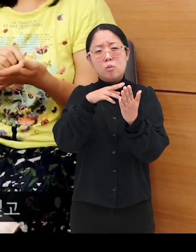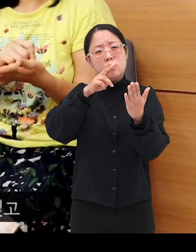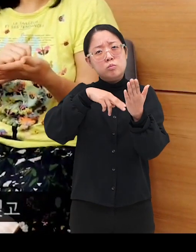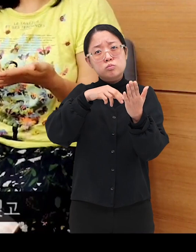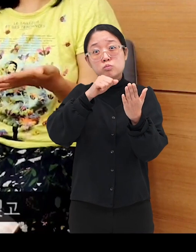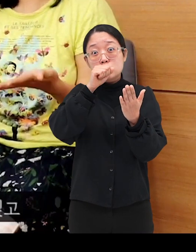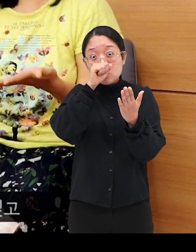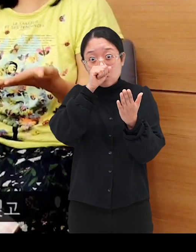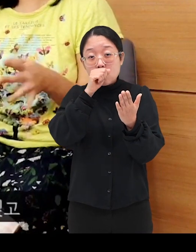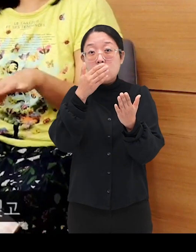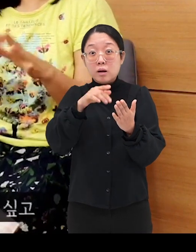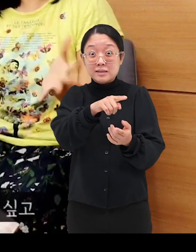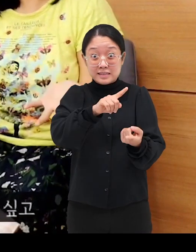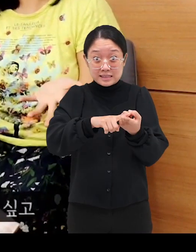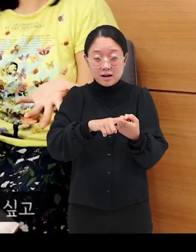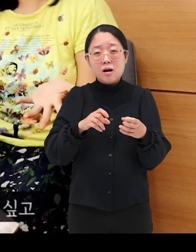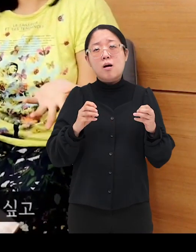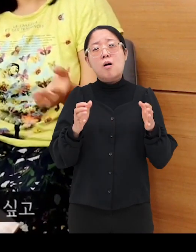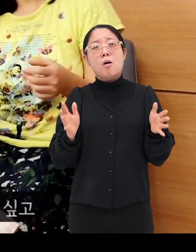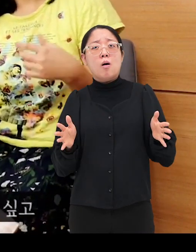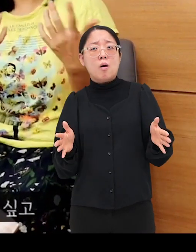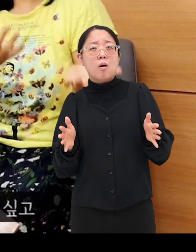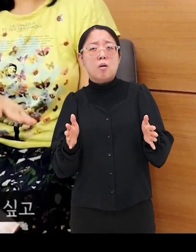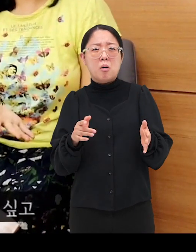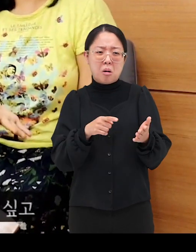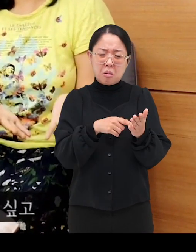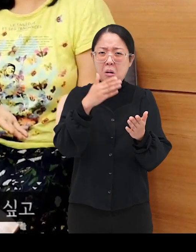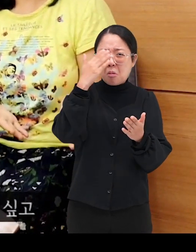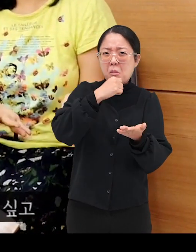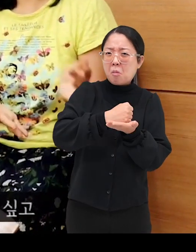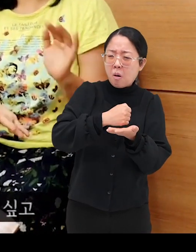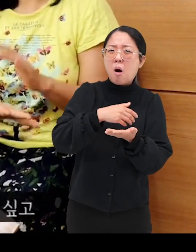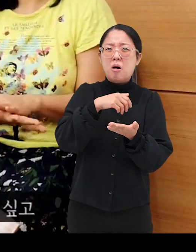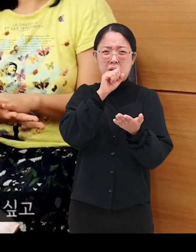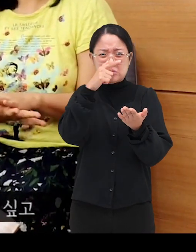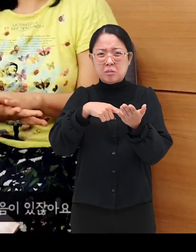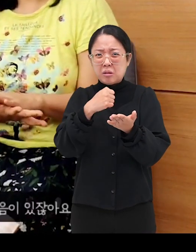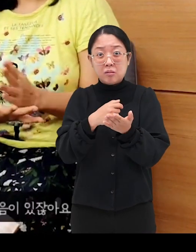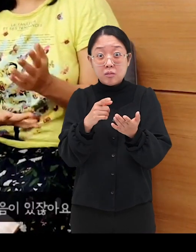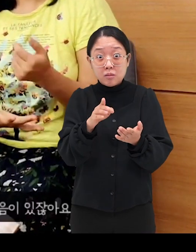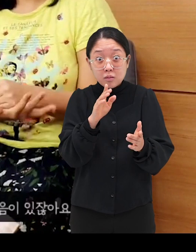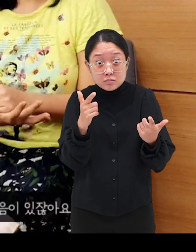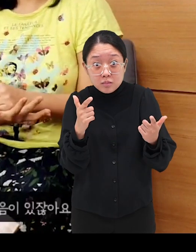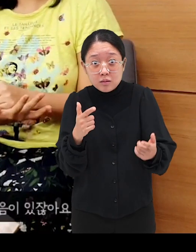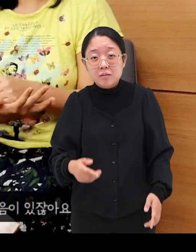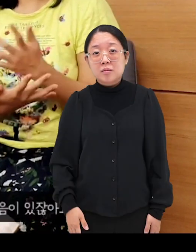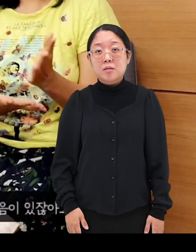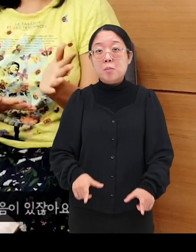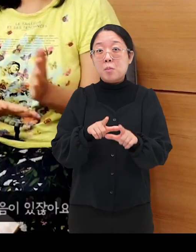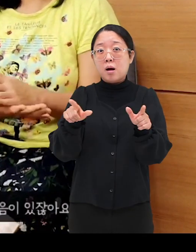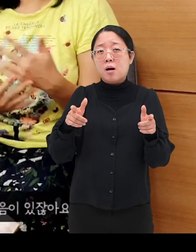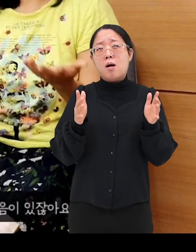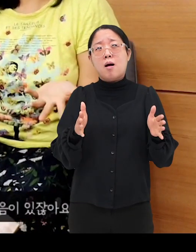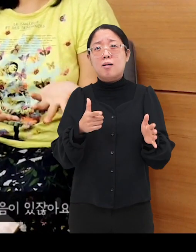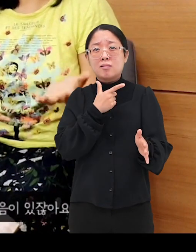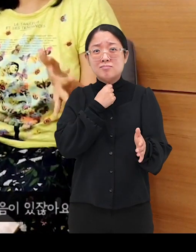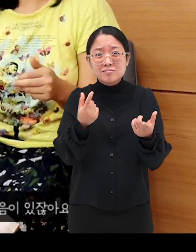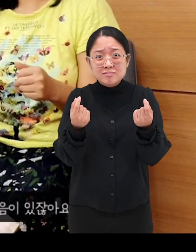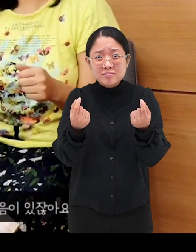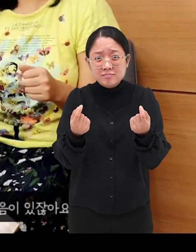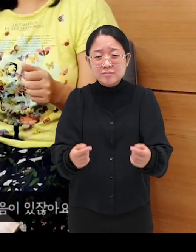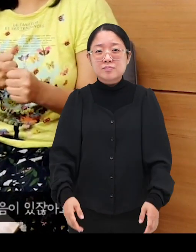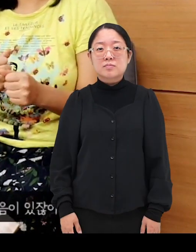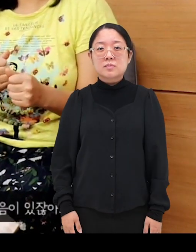책에 대해서 뭐 서평을 쓰고 싶고 책이 너무 좋으면은 그거에 대해서 얘기하고 싶고 또 뭐 안 좋으면은 이건 이런 거 아니야? 이렇게 막 얘기하고